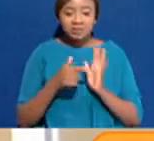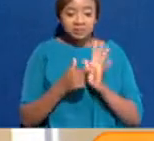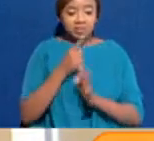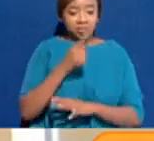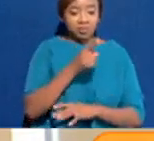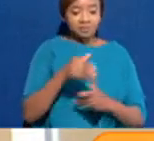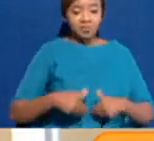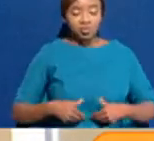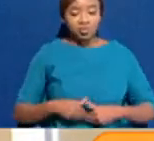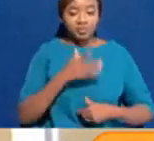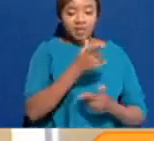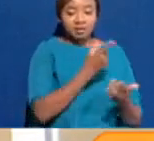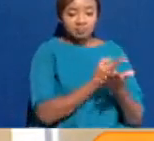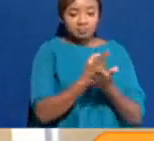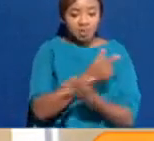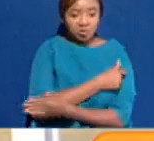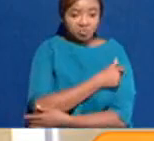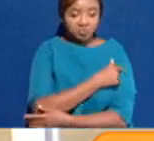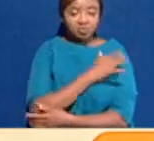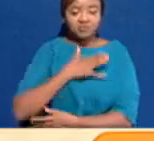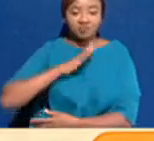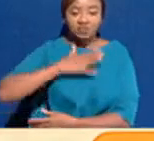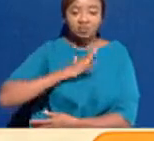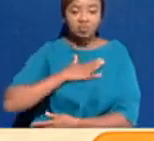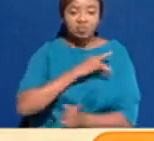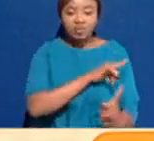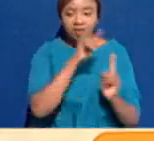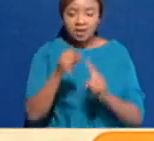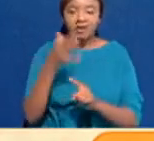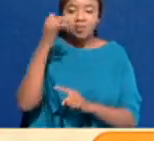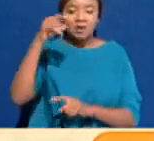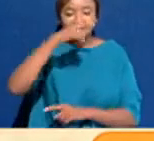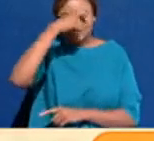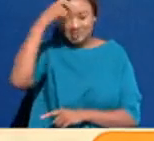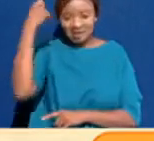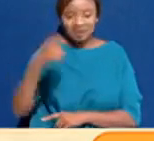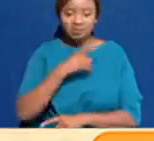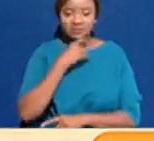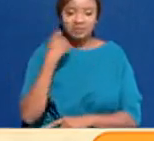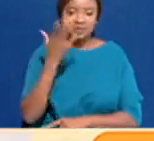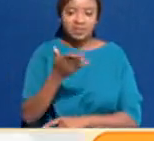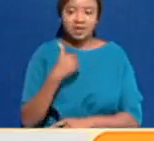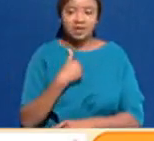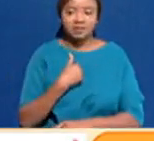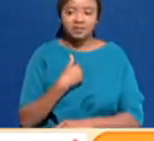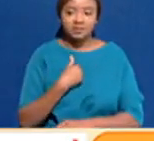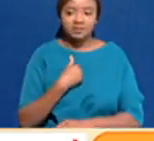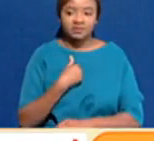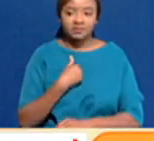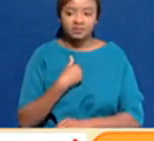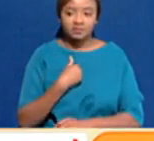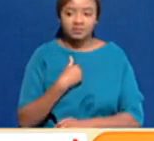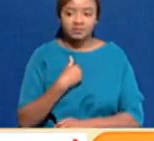County wamekuja kwa sababu ya kiangazi. Na sio jana peke yake, nafikiri ni siku ya tatu mfululizo